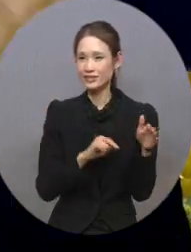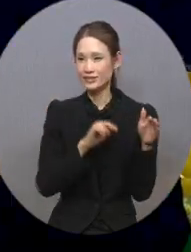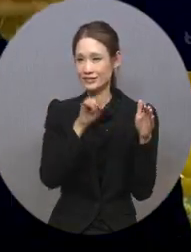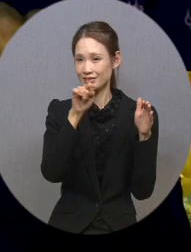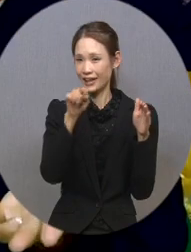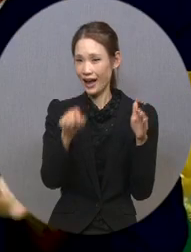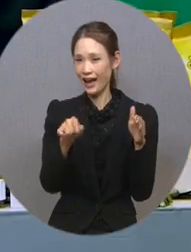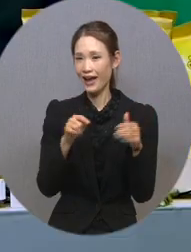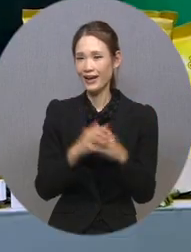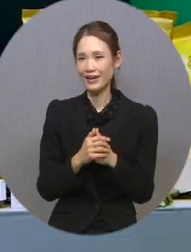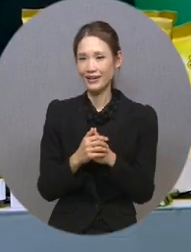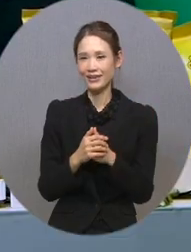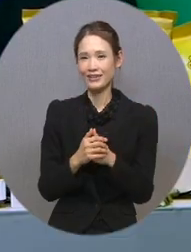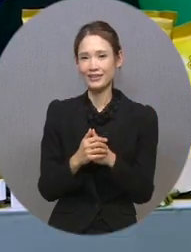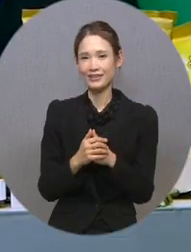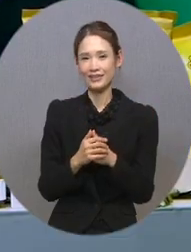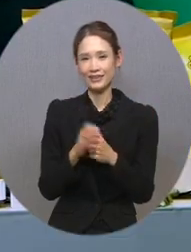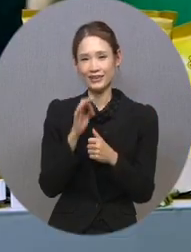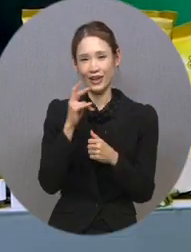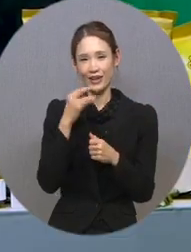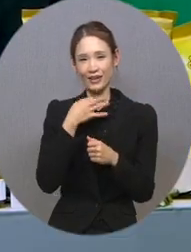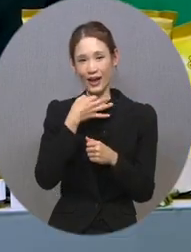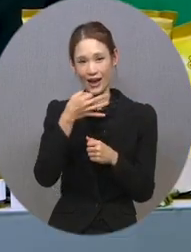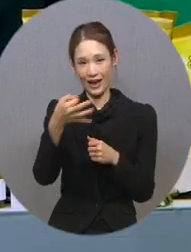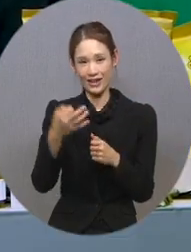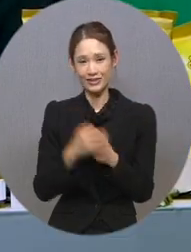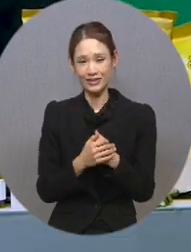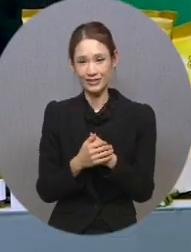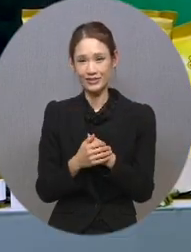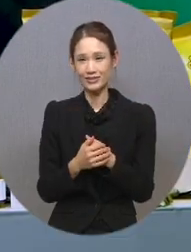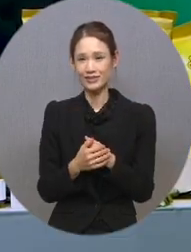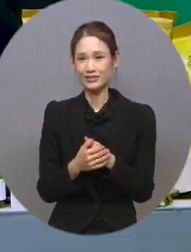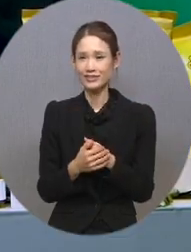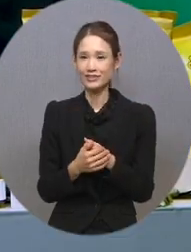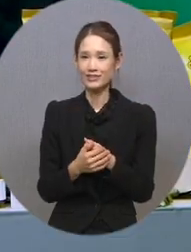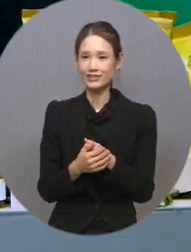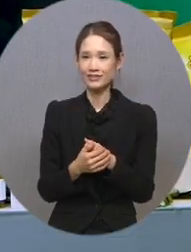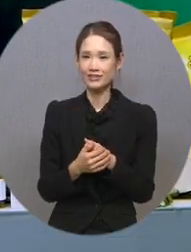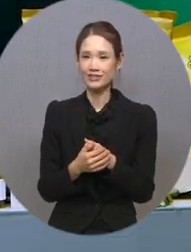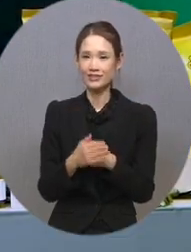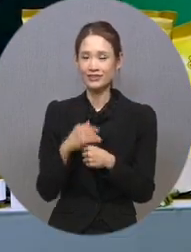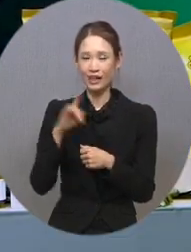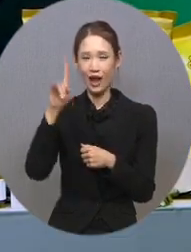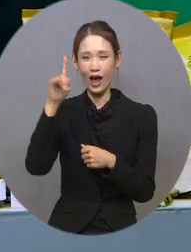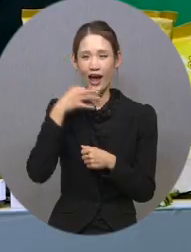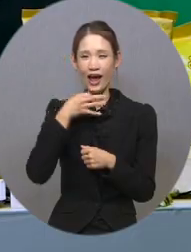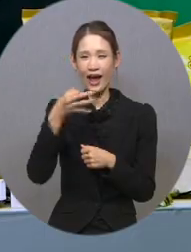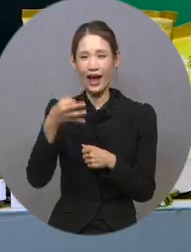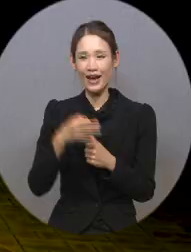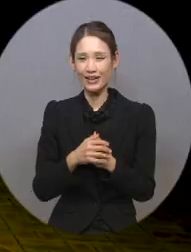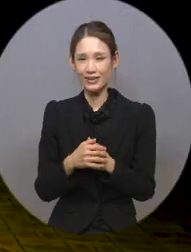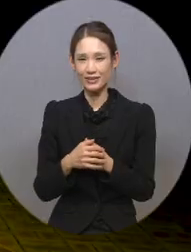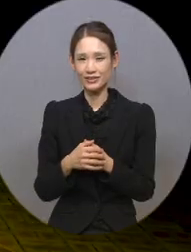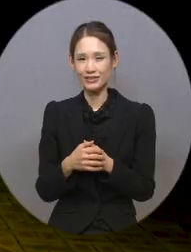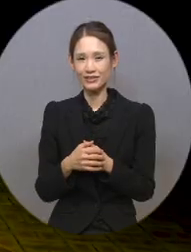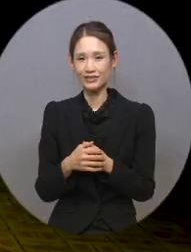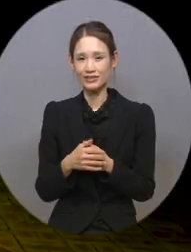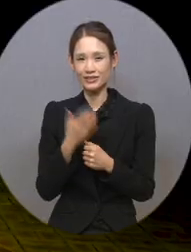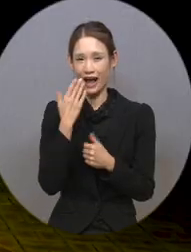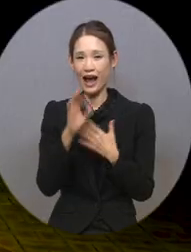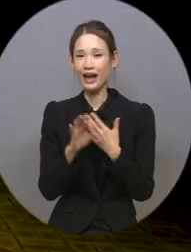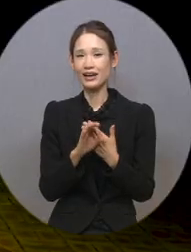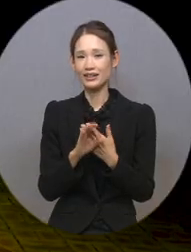장터로 가세 영암이에요. 자. 저도 한마디 할래요. 좋아요.